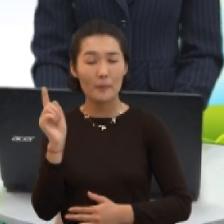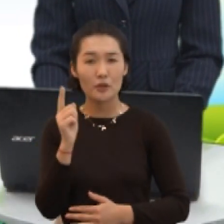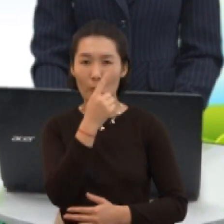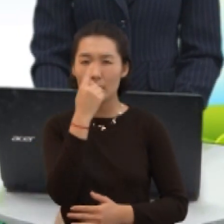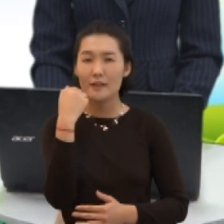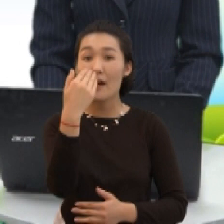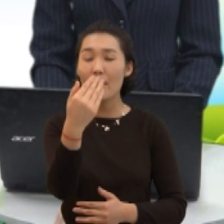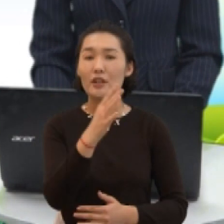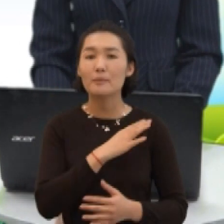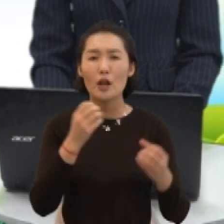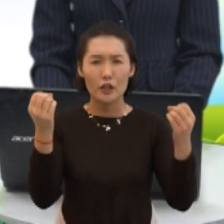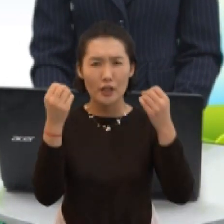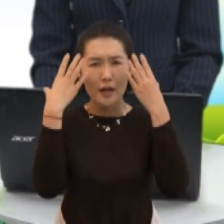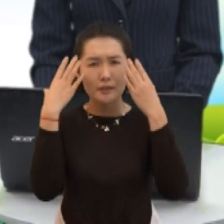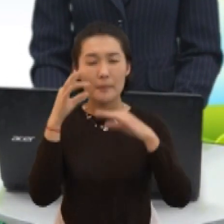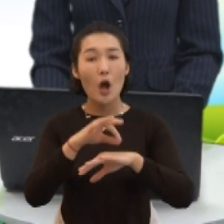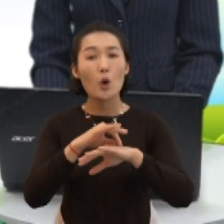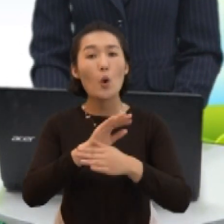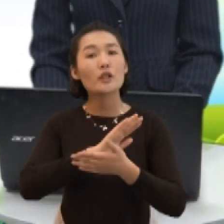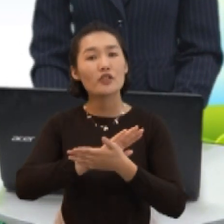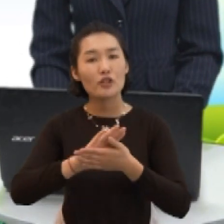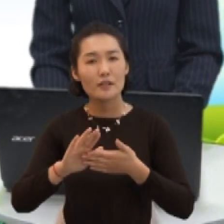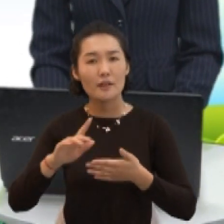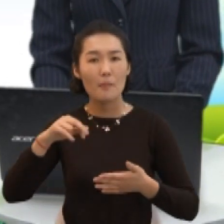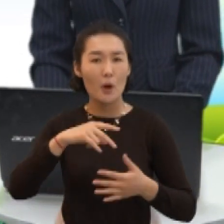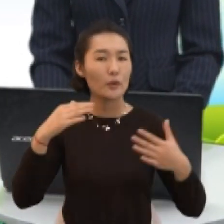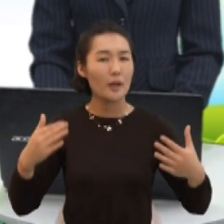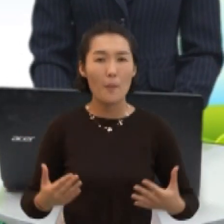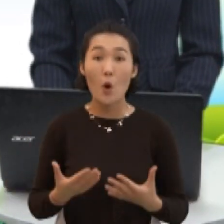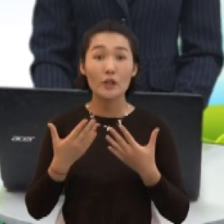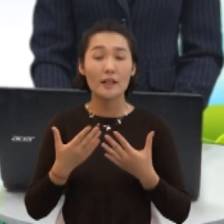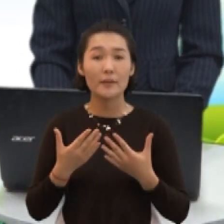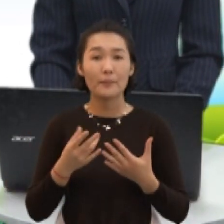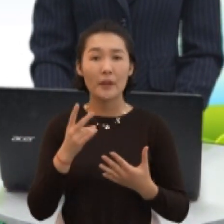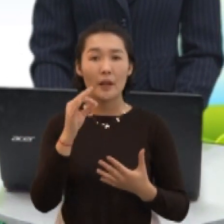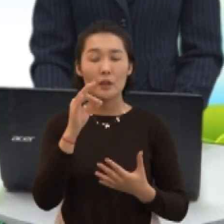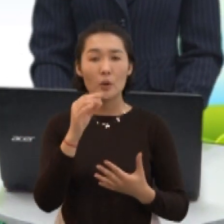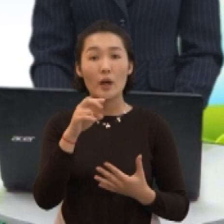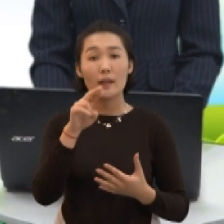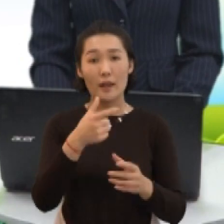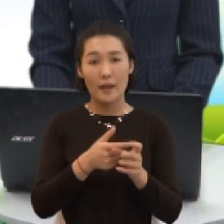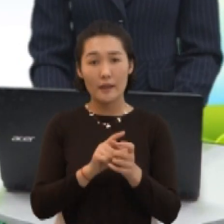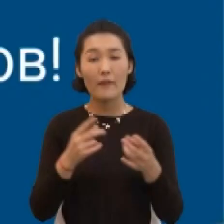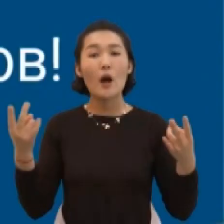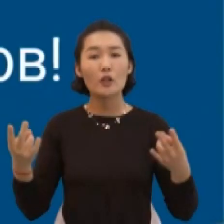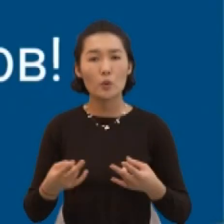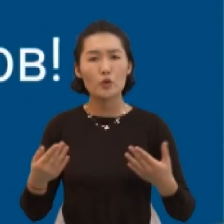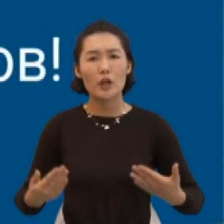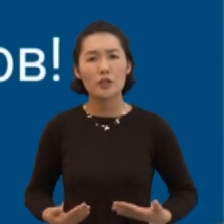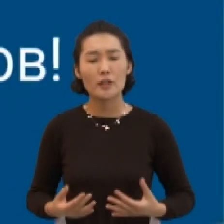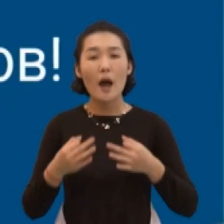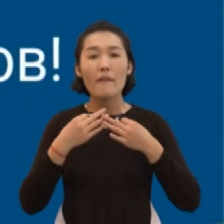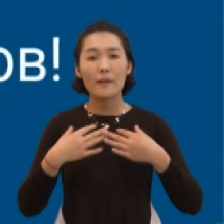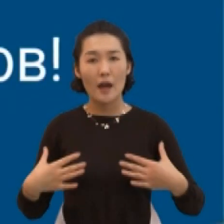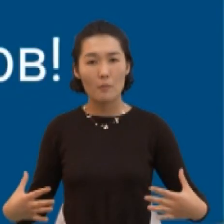были ясными, кожа чистой, походка бодрой. Но для этого нужно жить в